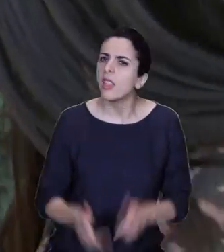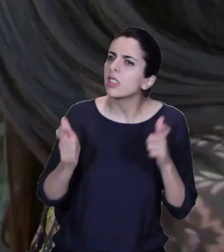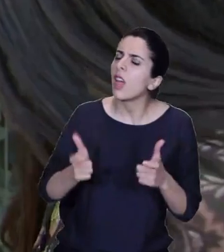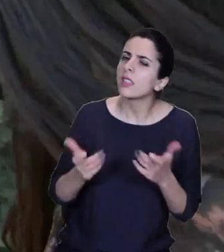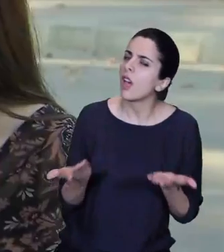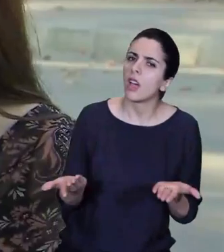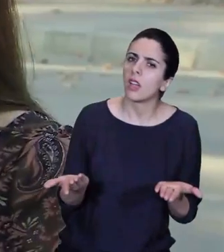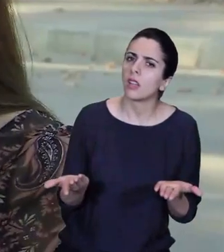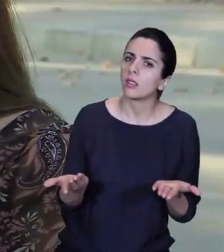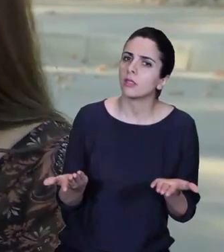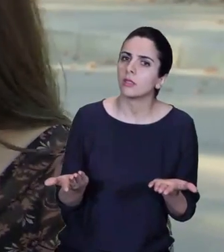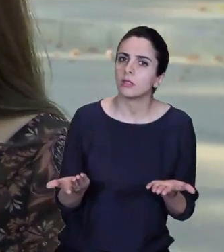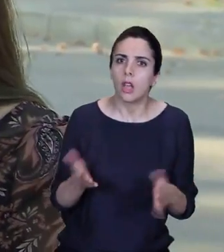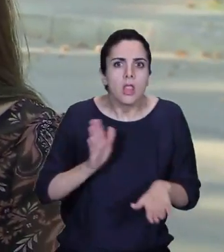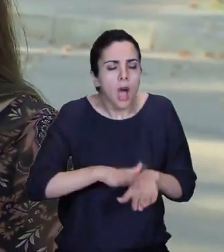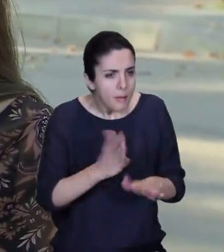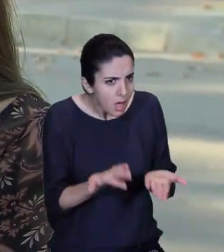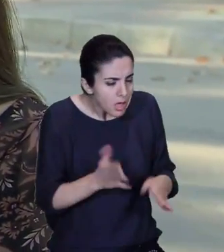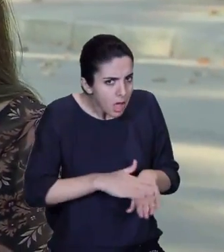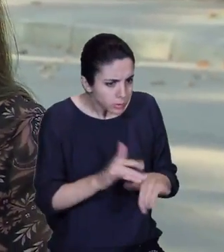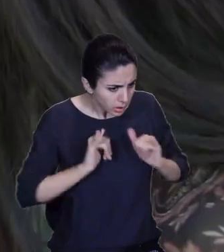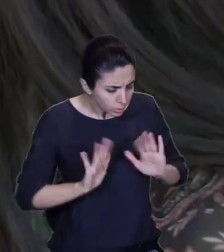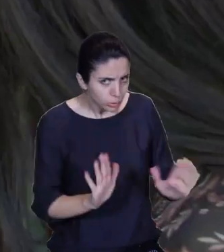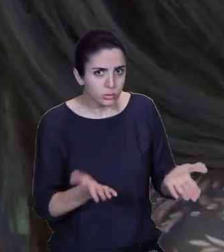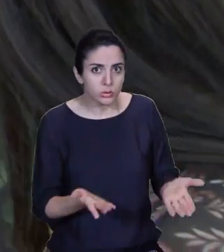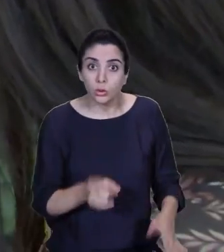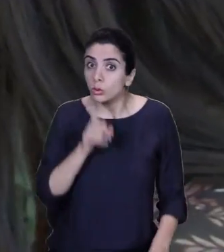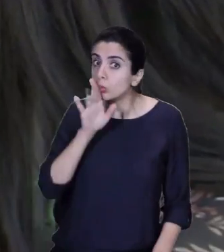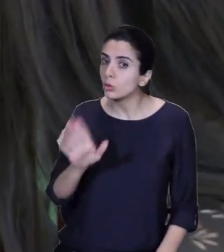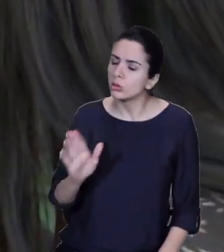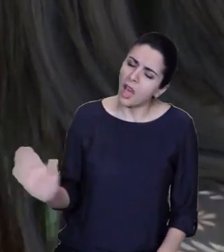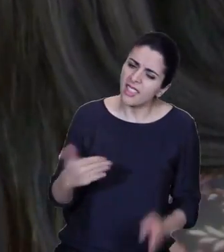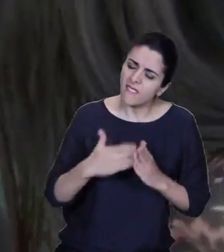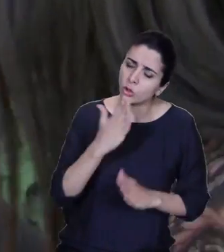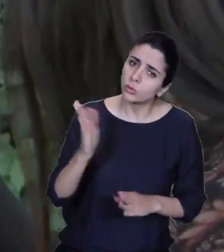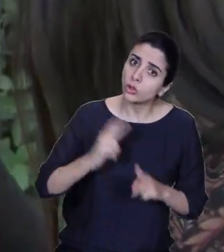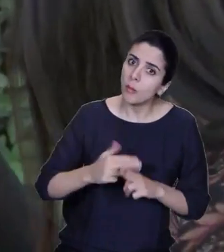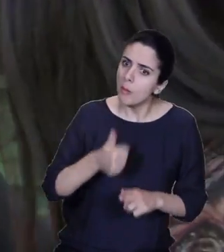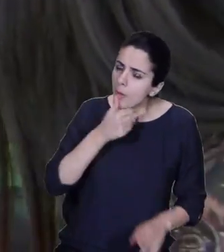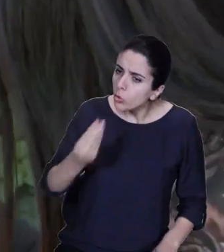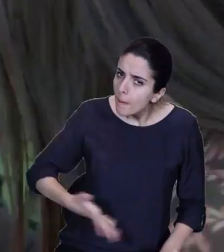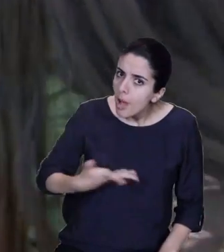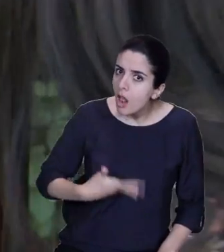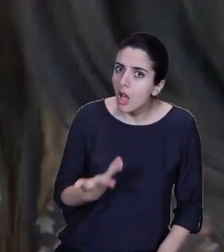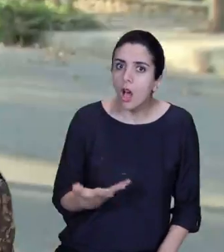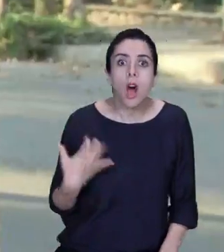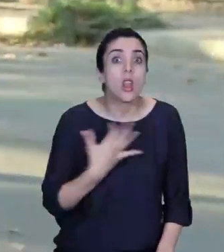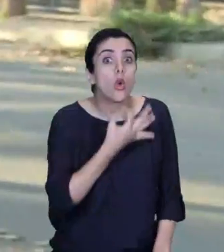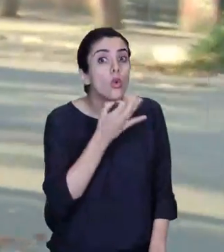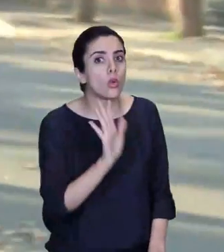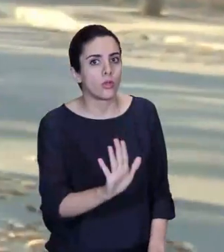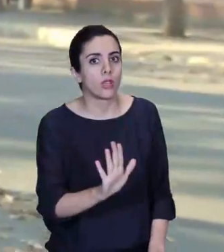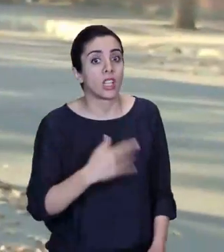Neredesin kız sen, he? Ya anne dur, ne yapıyorsun? Sakin ol. Sus kız. Yürü çabuk, eve gidiyoruz. Babam meraktan öldü. Ya anne